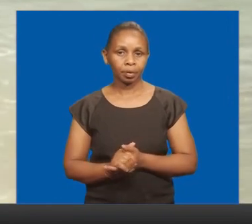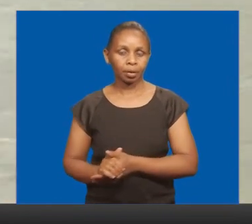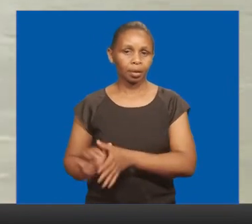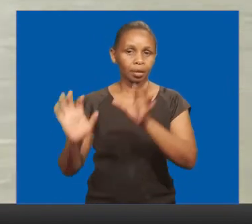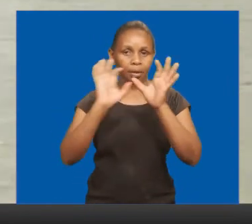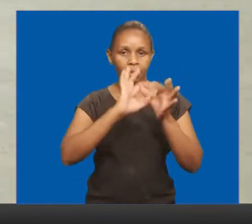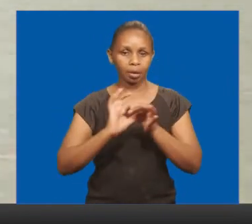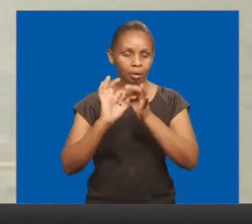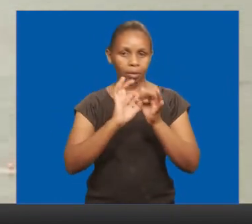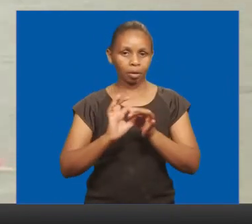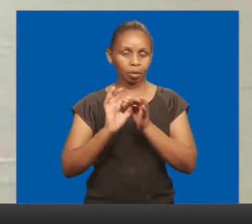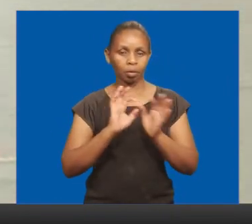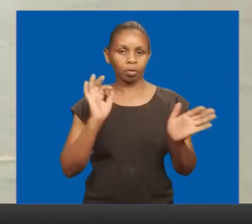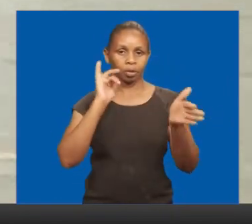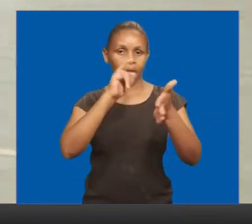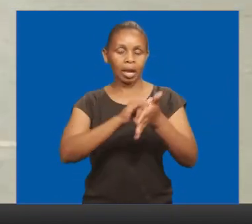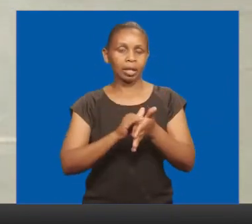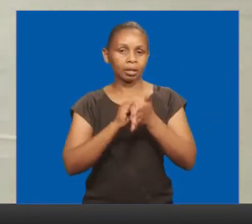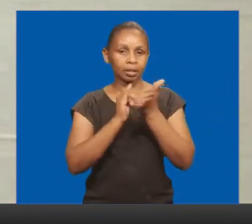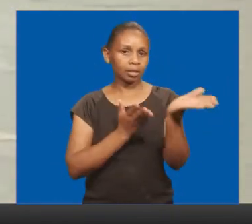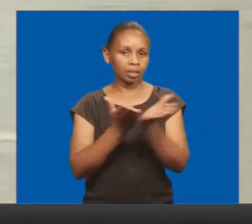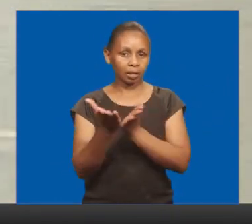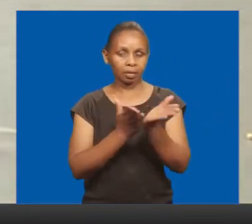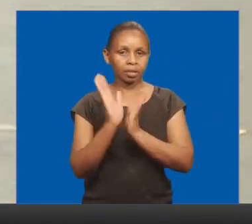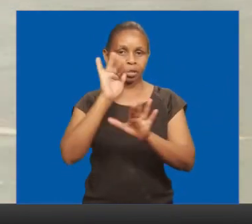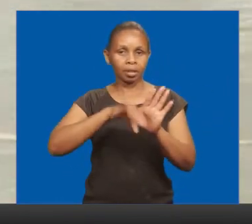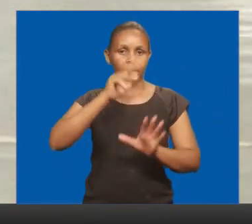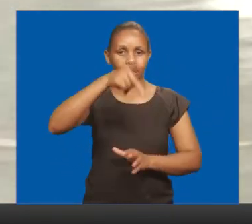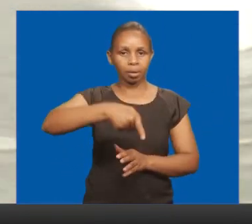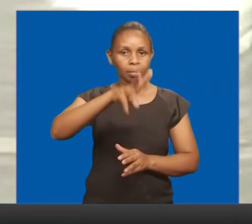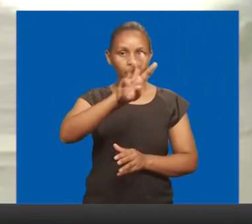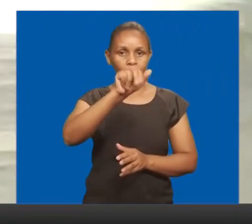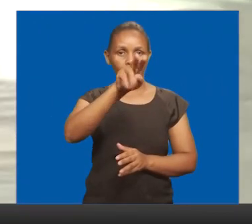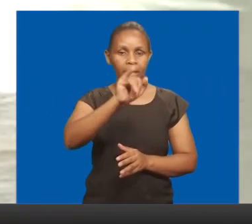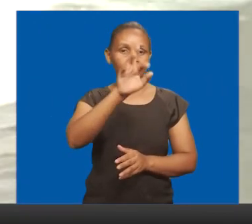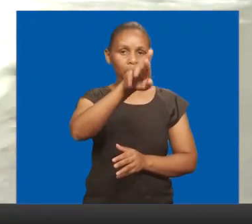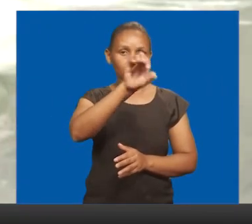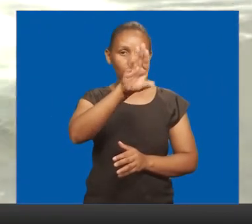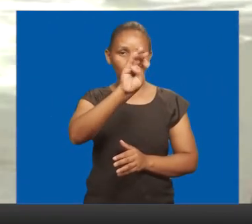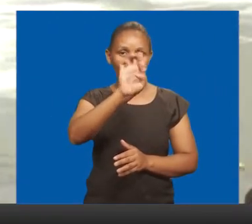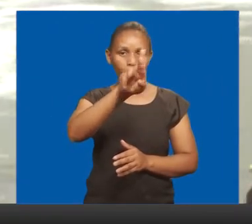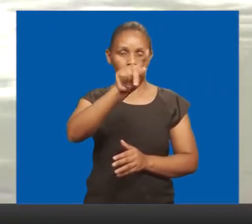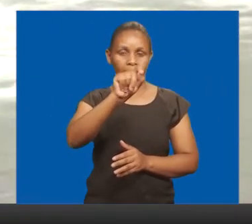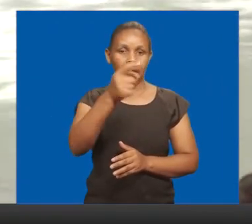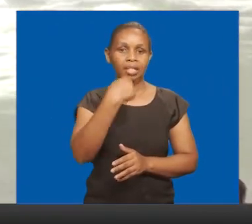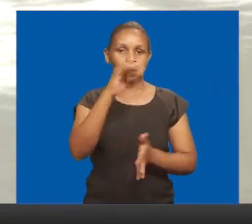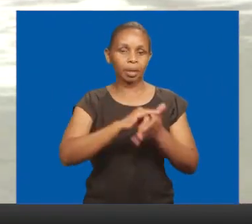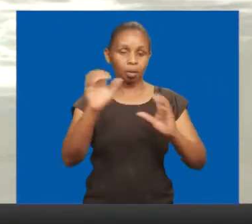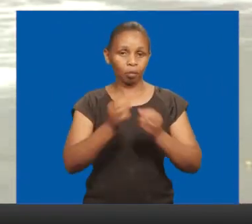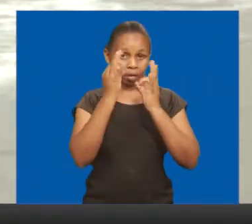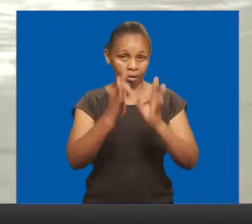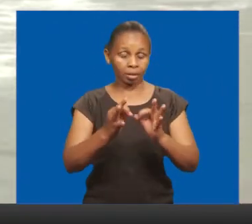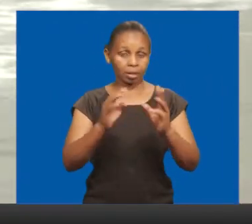kilifi mshirikishi Wa shirika la huduma kwa uvuvi ukanda wa Pani Robert wanyama alisema